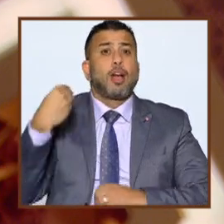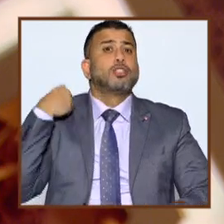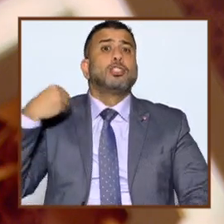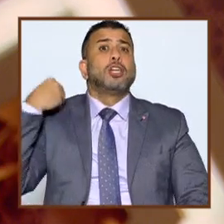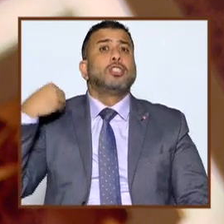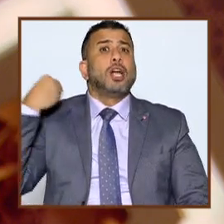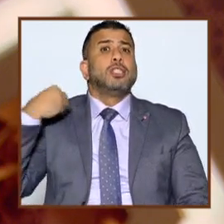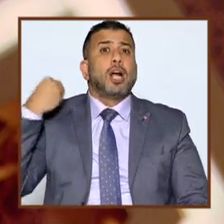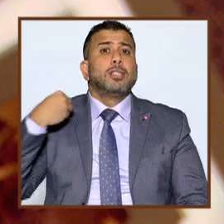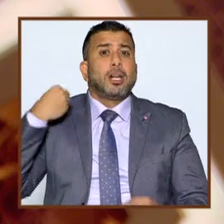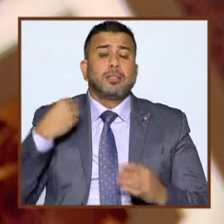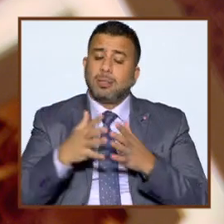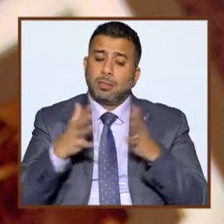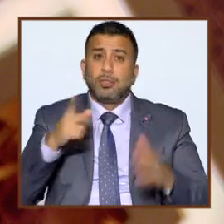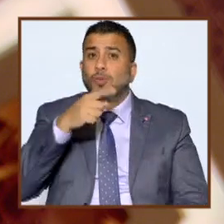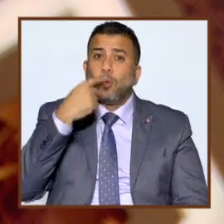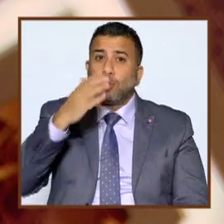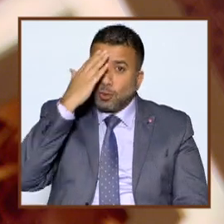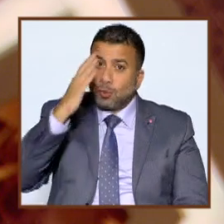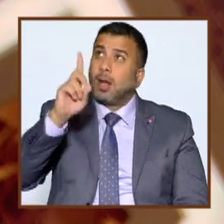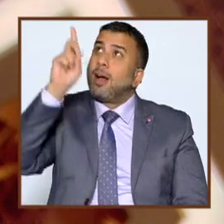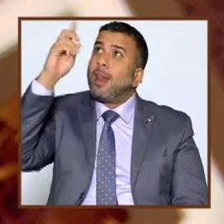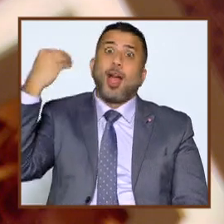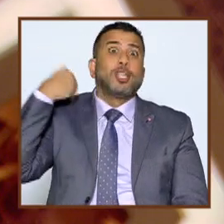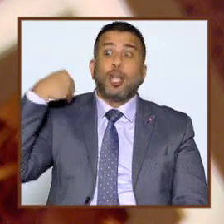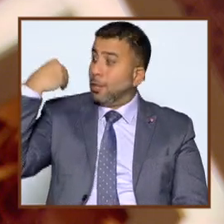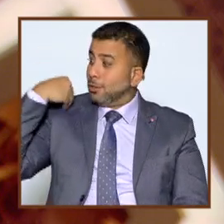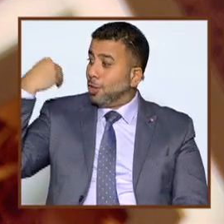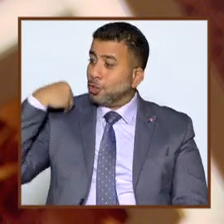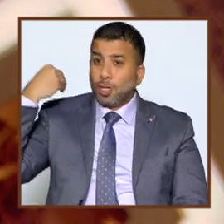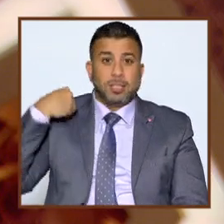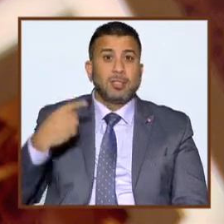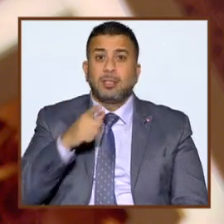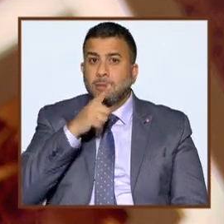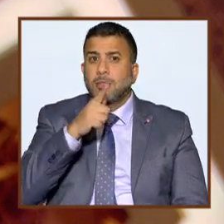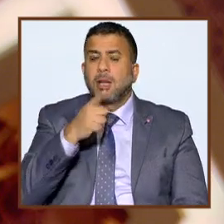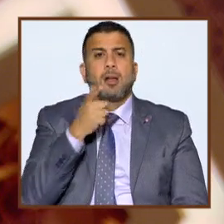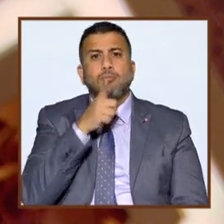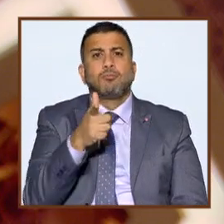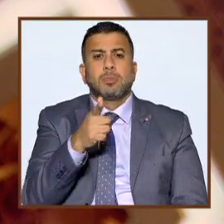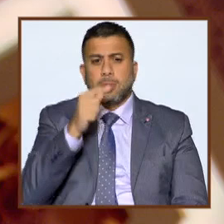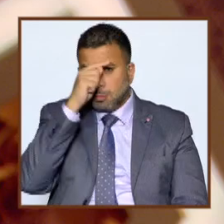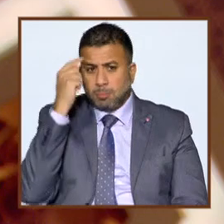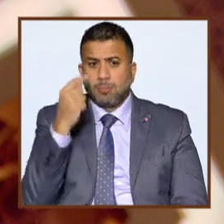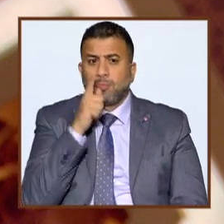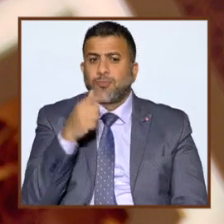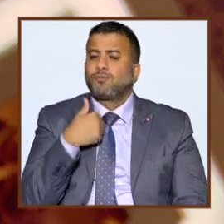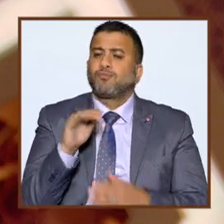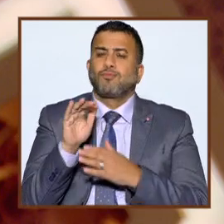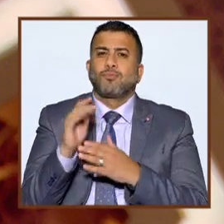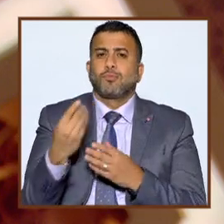الباب، فالواجب عليك أن تشكر الله عز وجل سواء كنت أنت السائل لنفسك أو قصدت شخصا